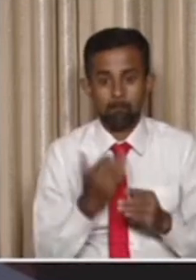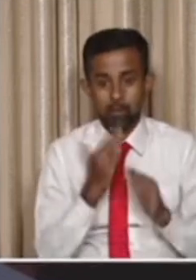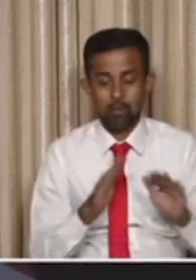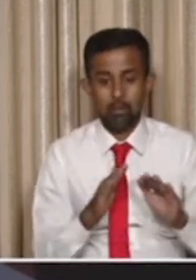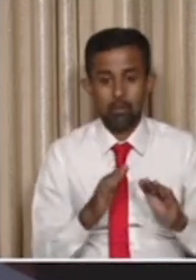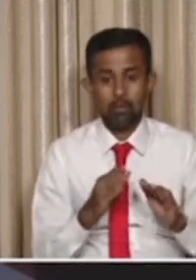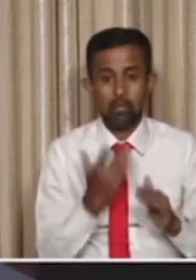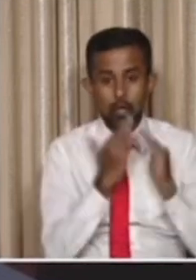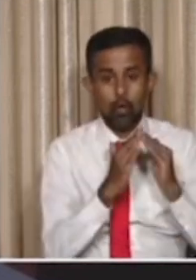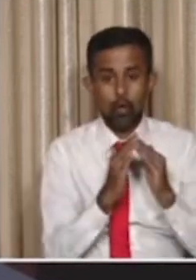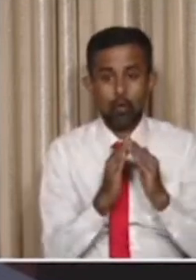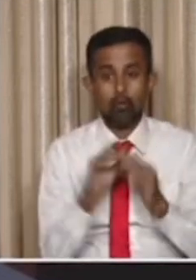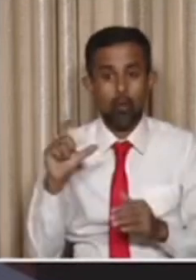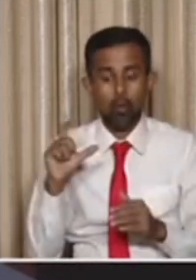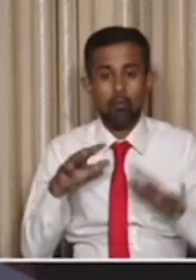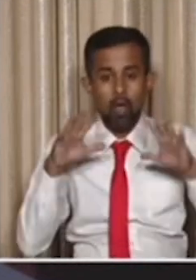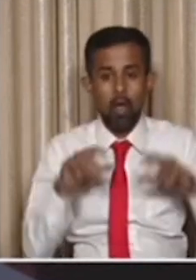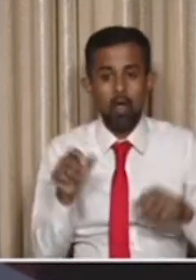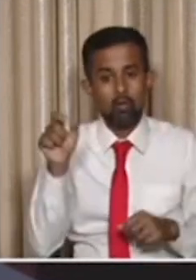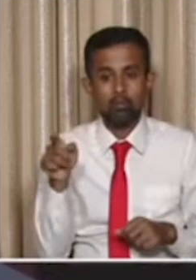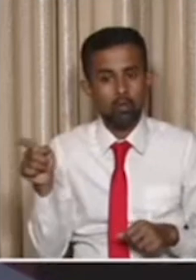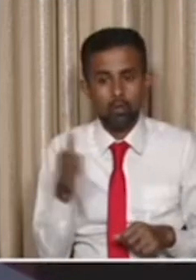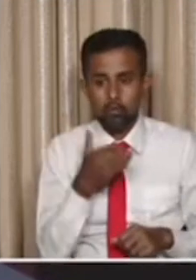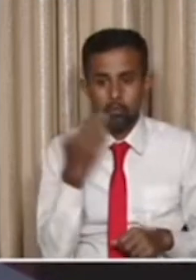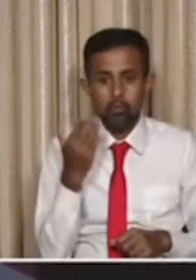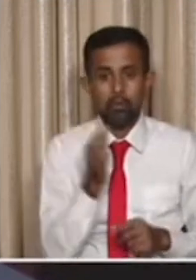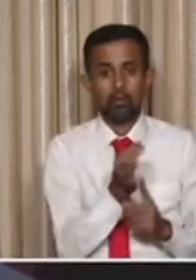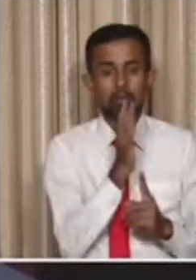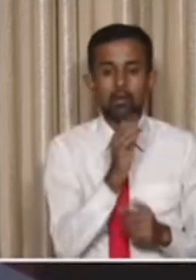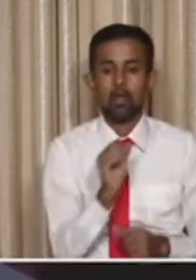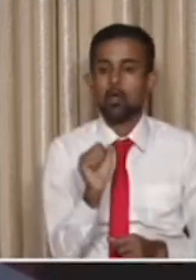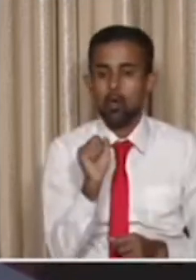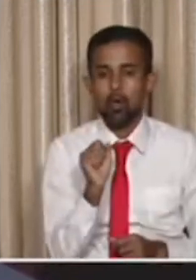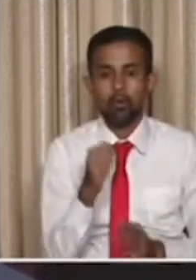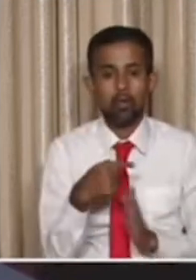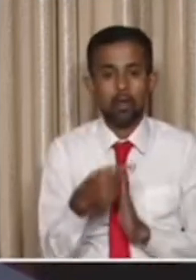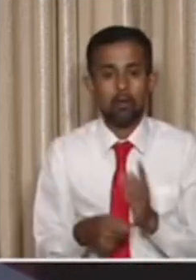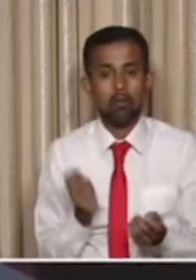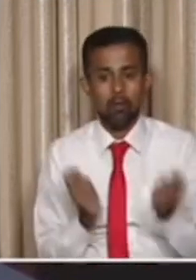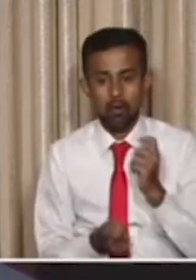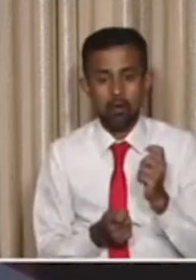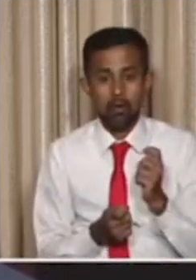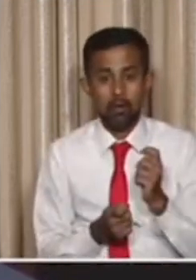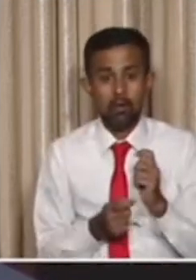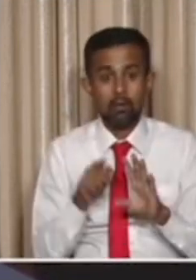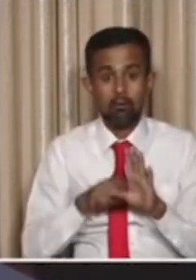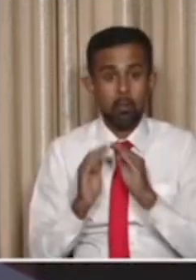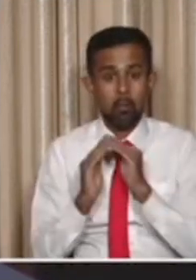Colombo ek, IT karo mahatme ada kohomad, ek chairman kohomad, Sri Lanka Cricket Brain Center